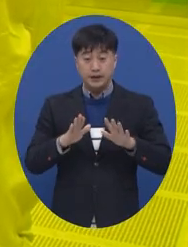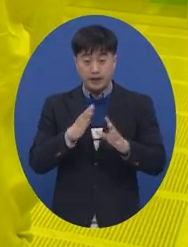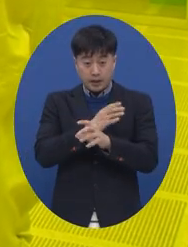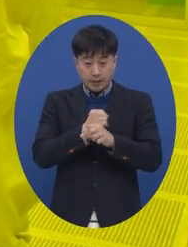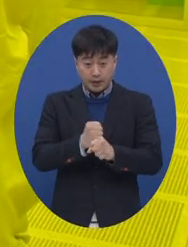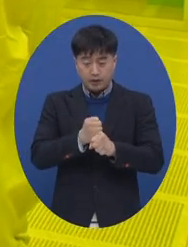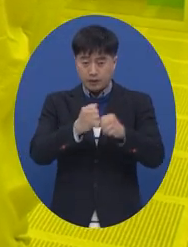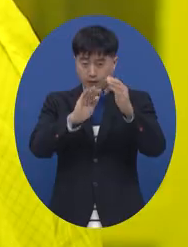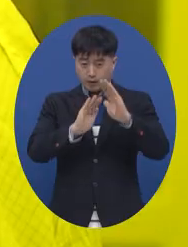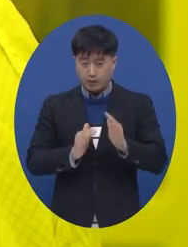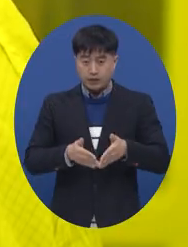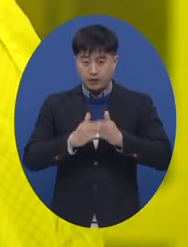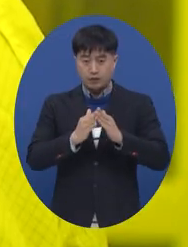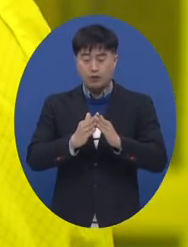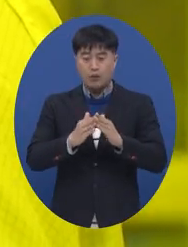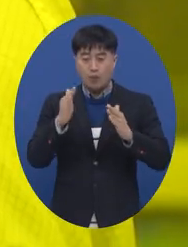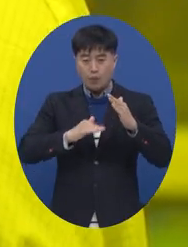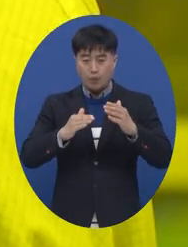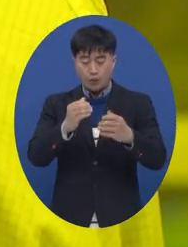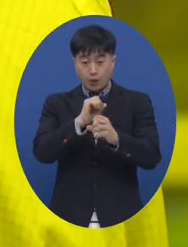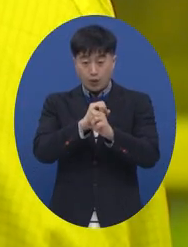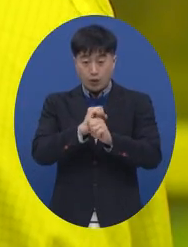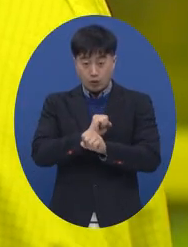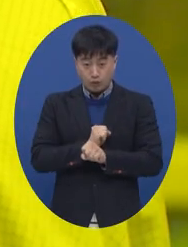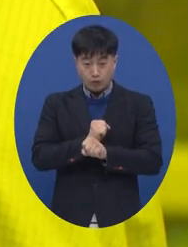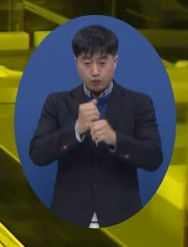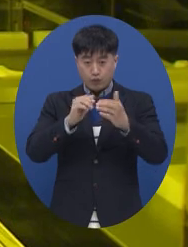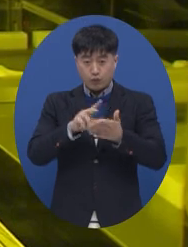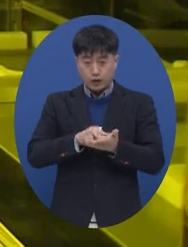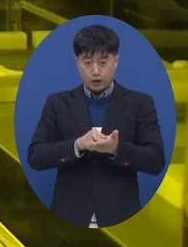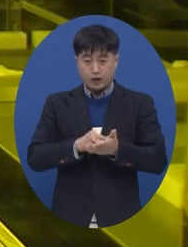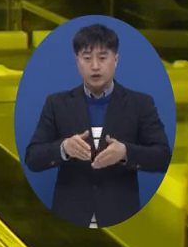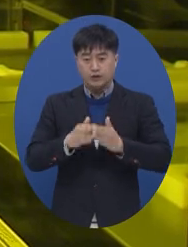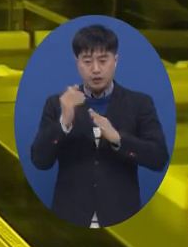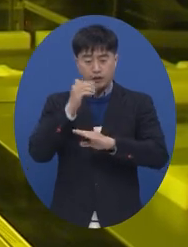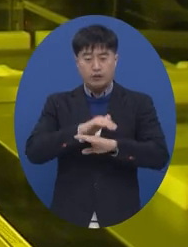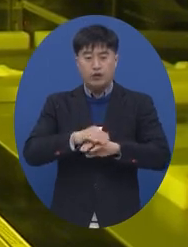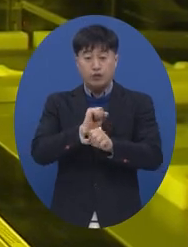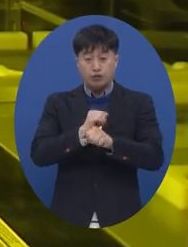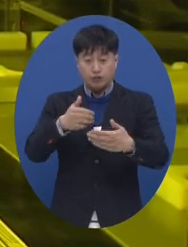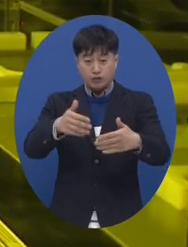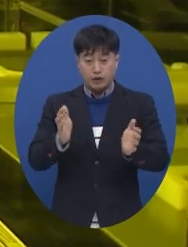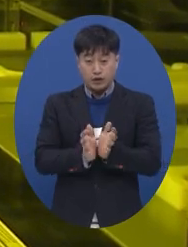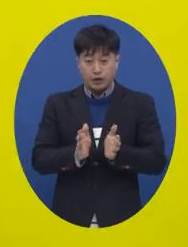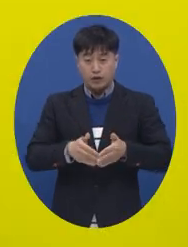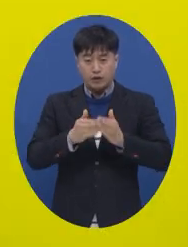협력 체계를 구축해 공동 연구 과제를 선정할 계획. 경기도는 연구 사업단을 구성해